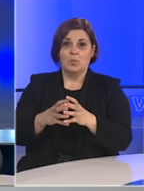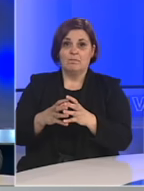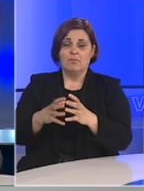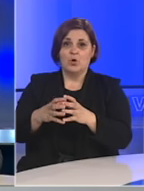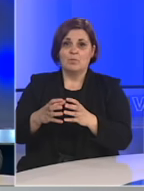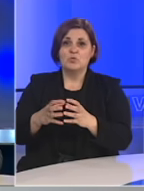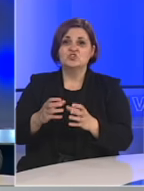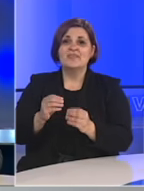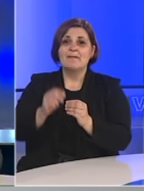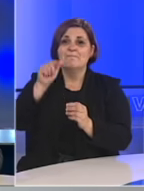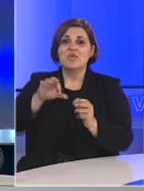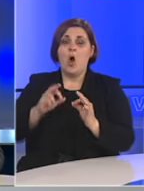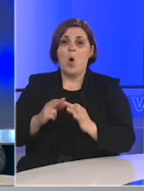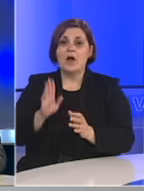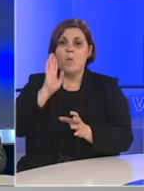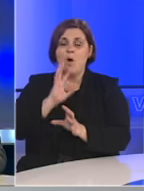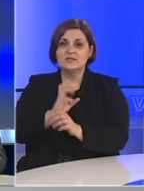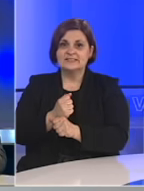udruženja biologa. Jeste li se obraćali